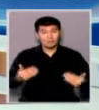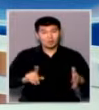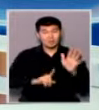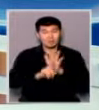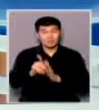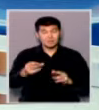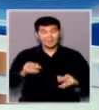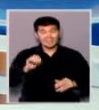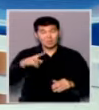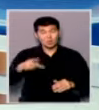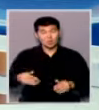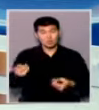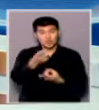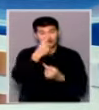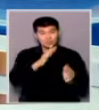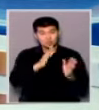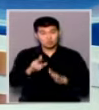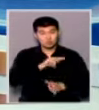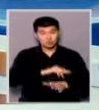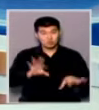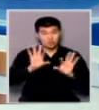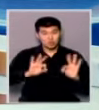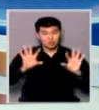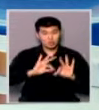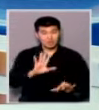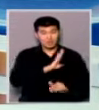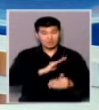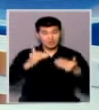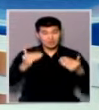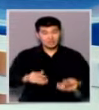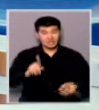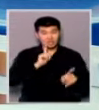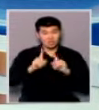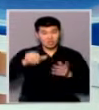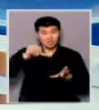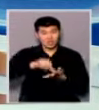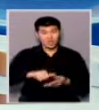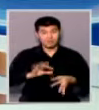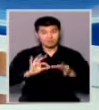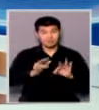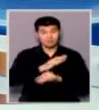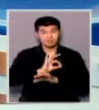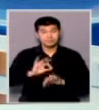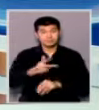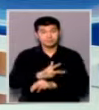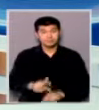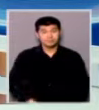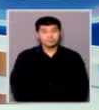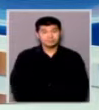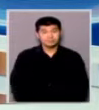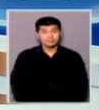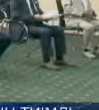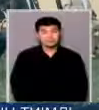барысында ол е-өтініш ақпараттық жүйесінің қызметі туралы кеңінен түсіндірді. Жиынға қатысып келген тілшіміз толықтырсын.